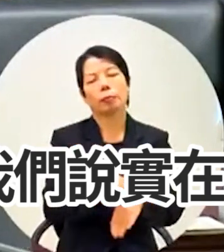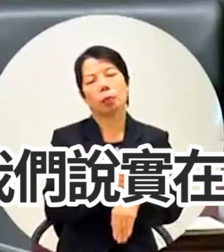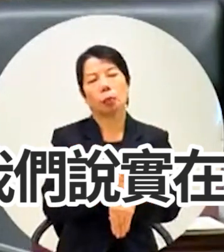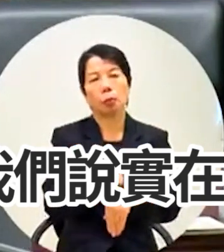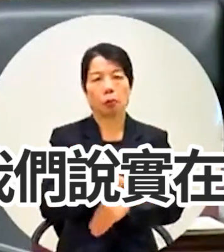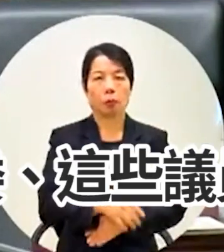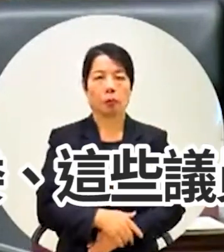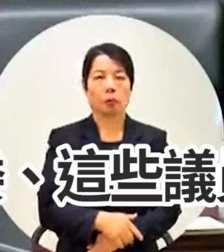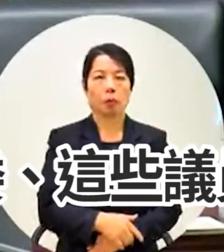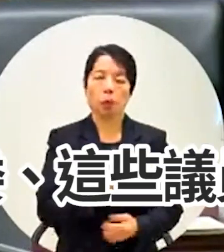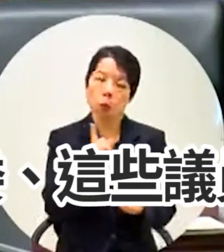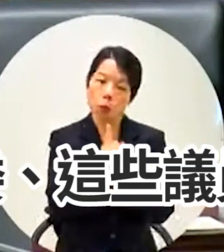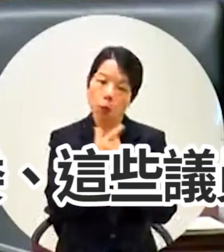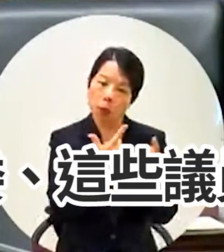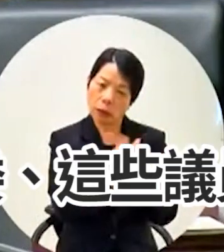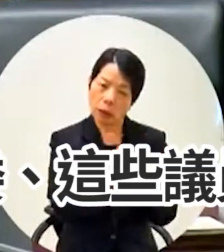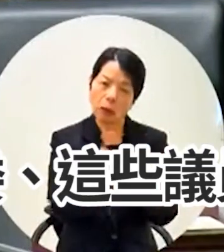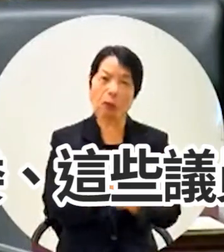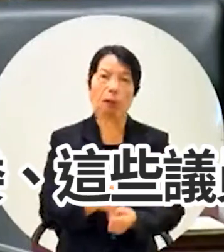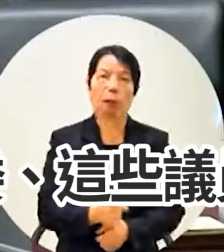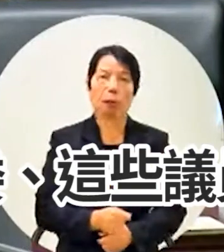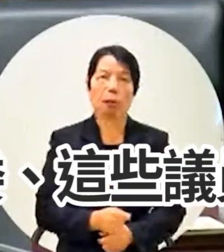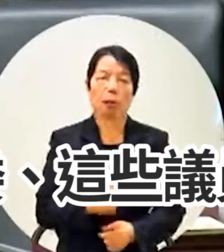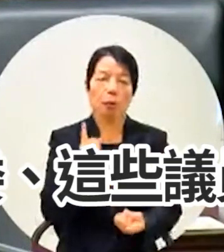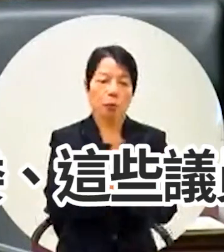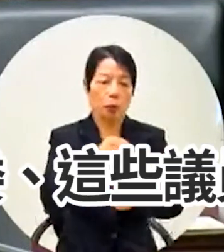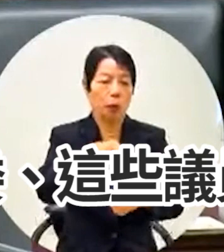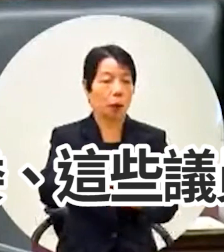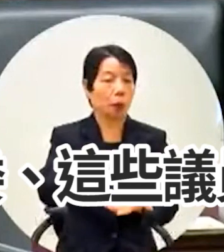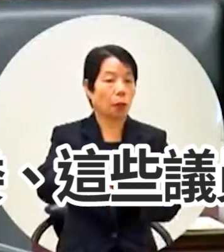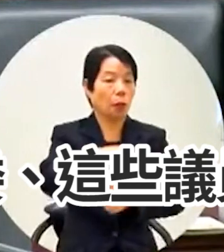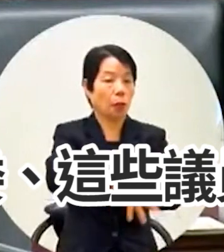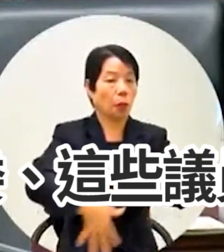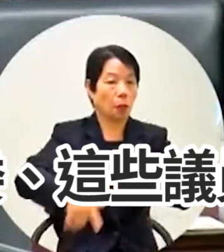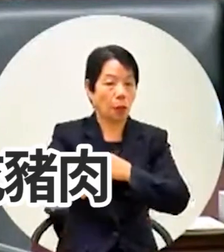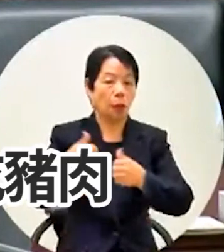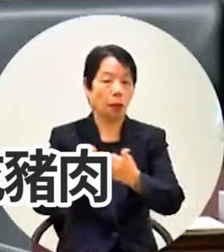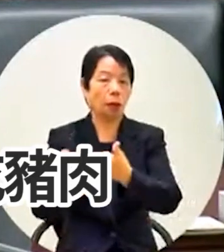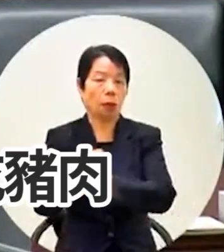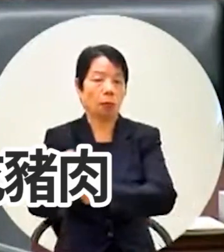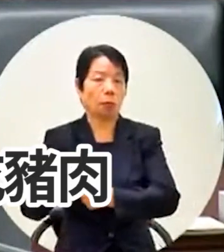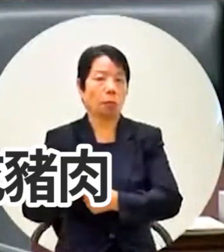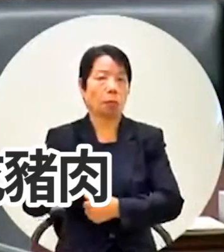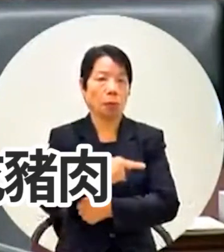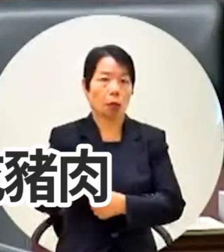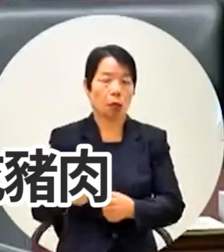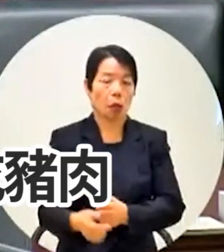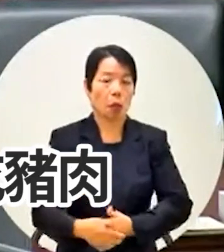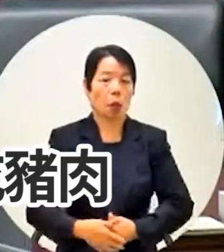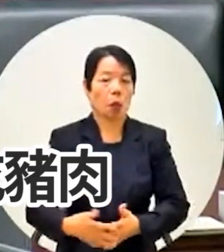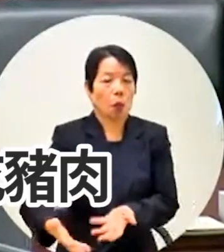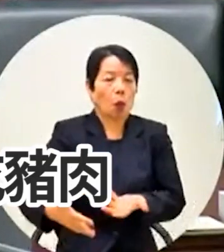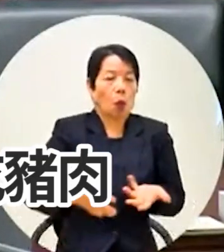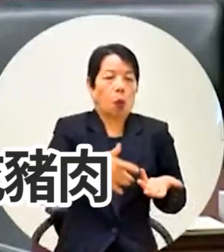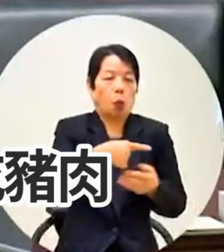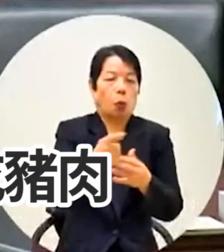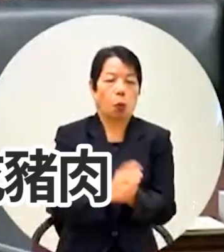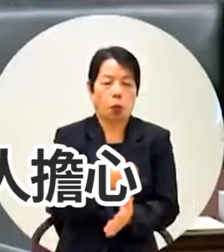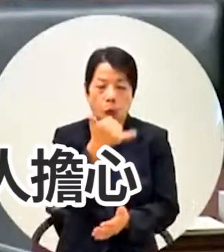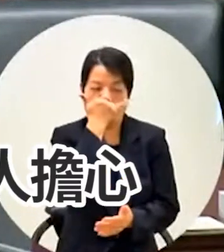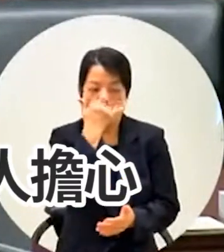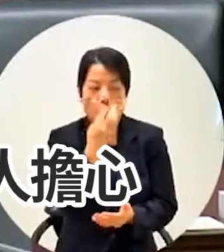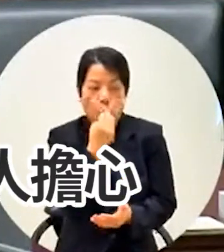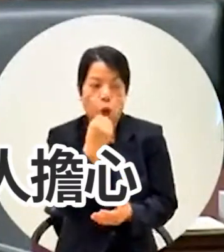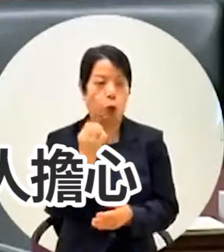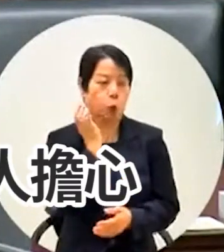讲实在，我最近敢那和遐个立委啦，和遮个议员啦，放假我全我都唔敢食猪